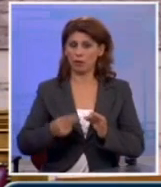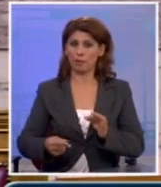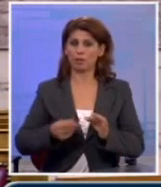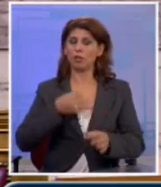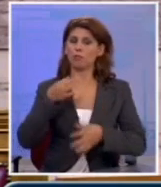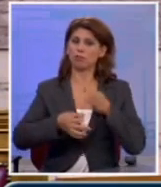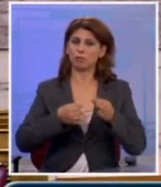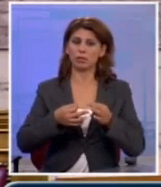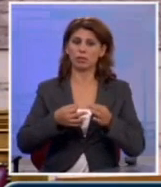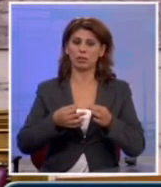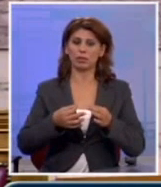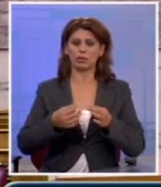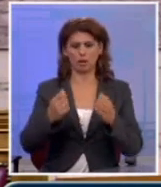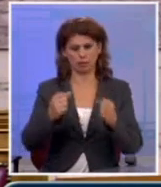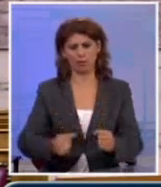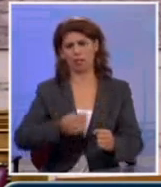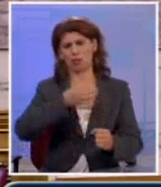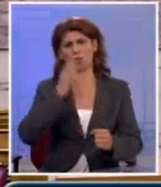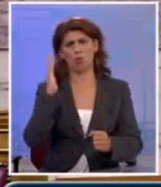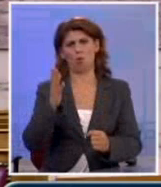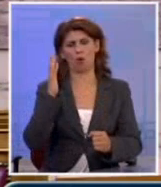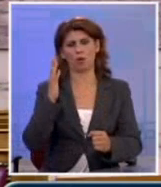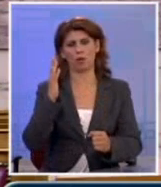ομιλεί από το βήμα.